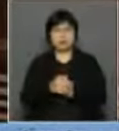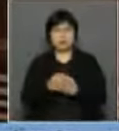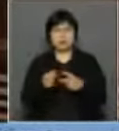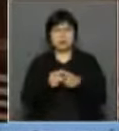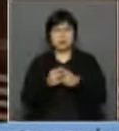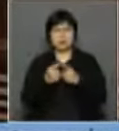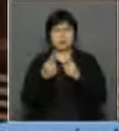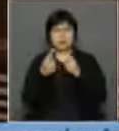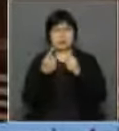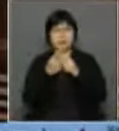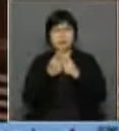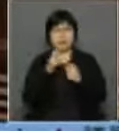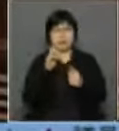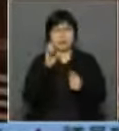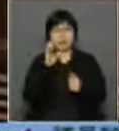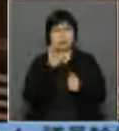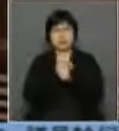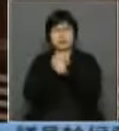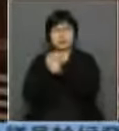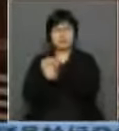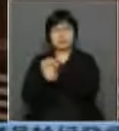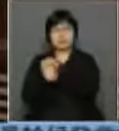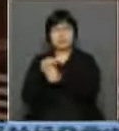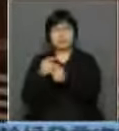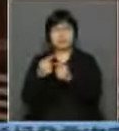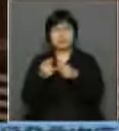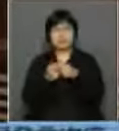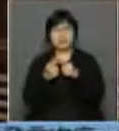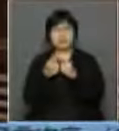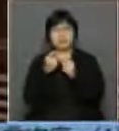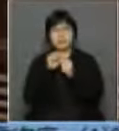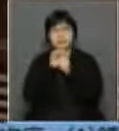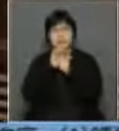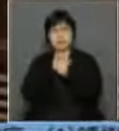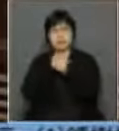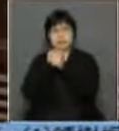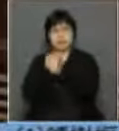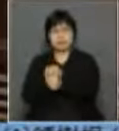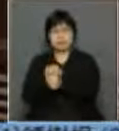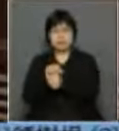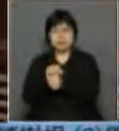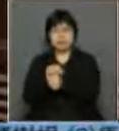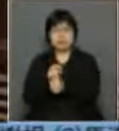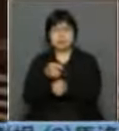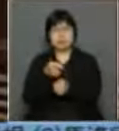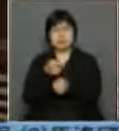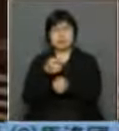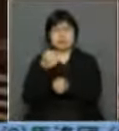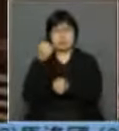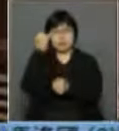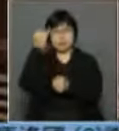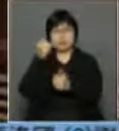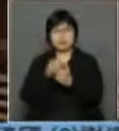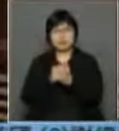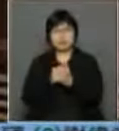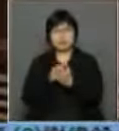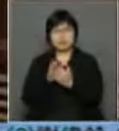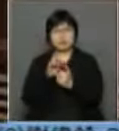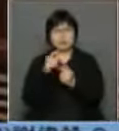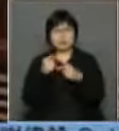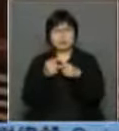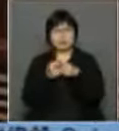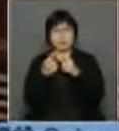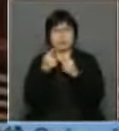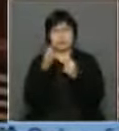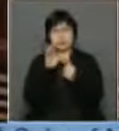捕，我不明白為何公民拘捕下公民拘捕，我不明白為何公民